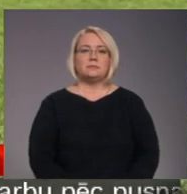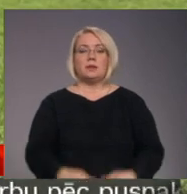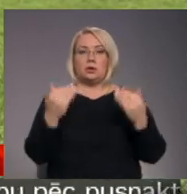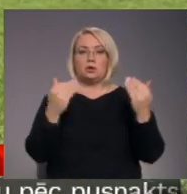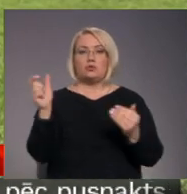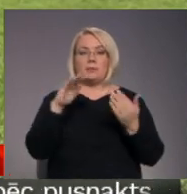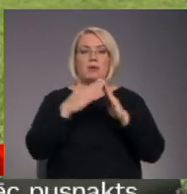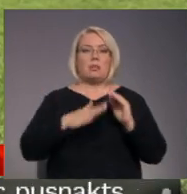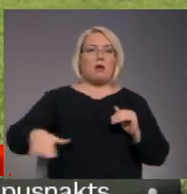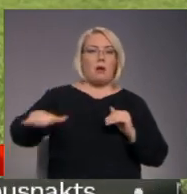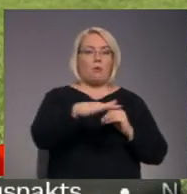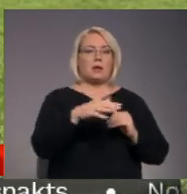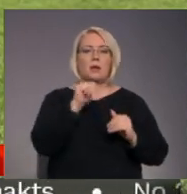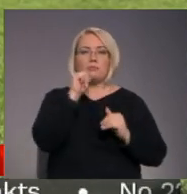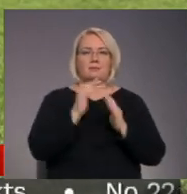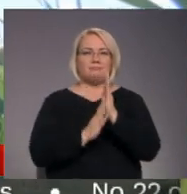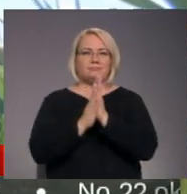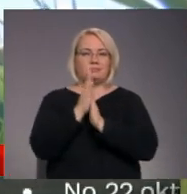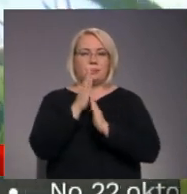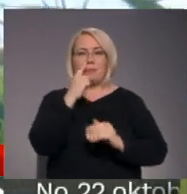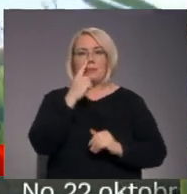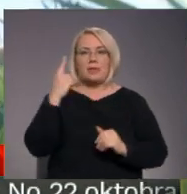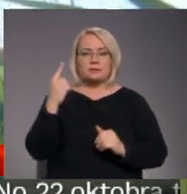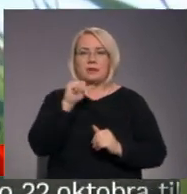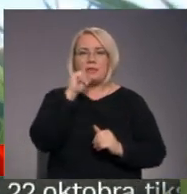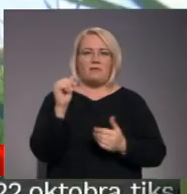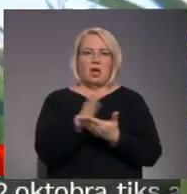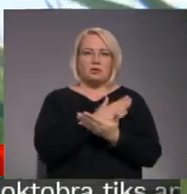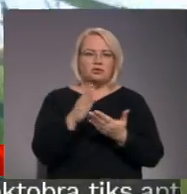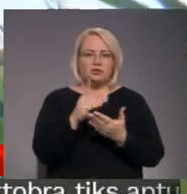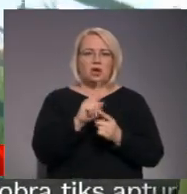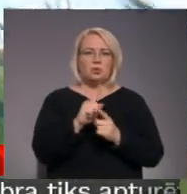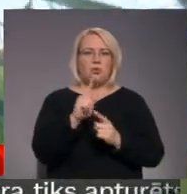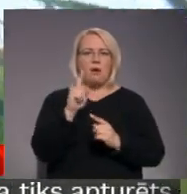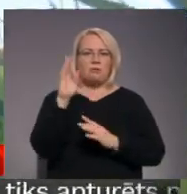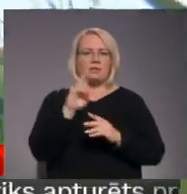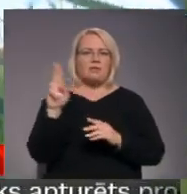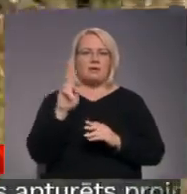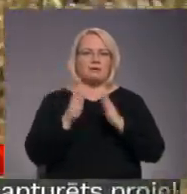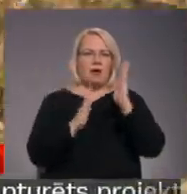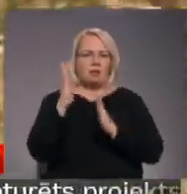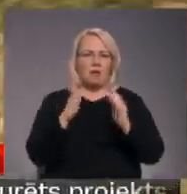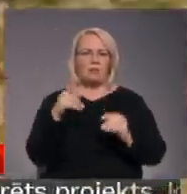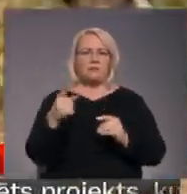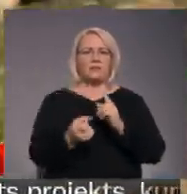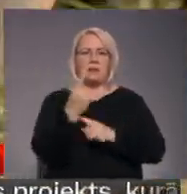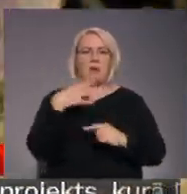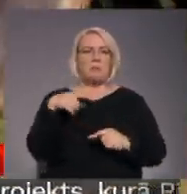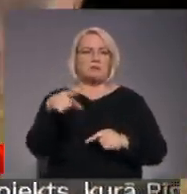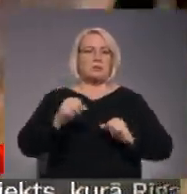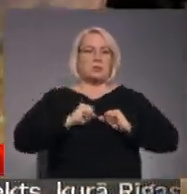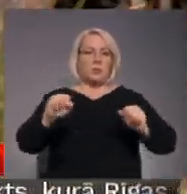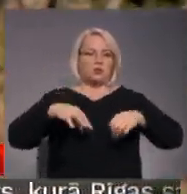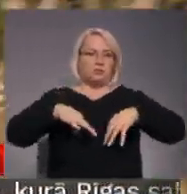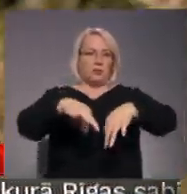Šobrīd lauki gan ir jau sazaļojuši, bet vēl nesen tos nevarēja atšķirt no rugājines. Un tas ir viens no iemesliem, kāpēc braucēja pa to droši